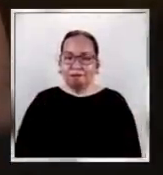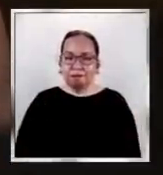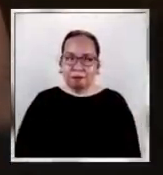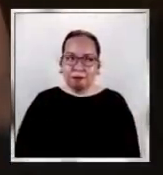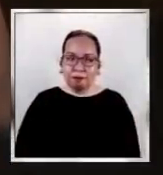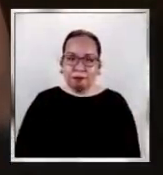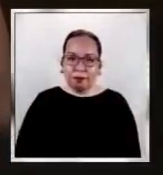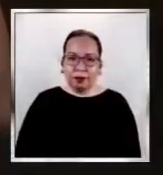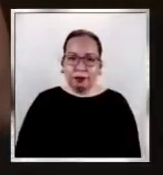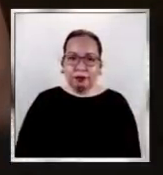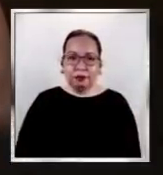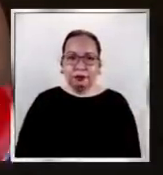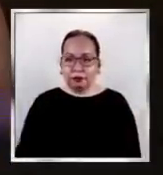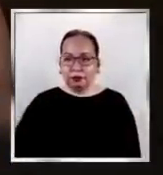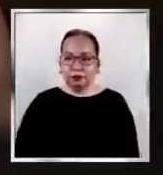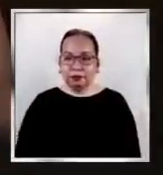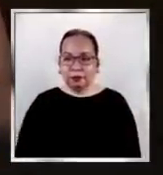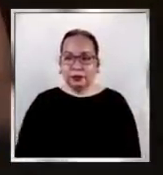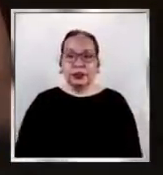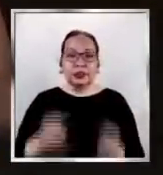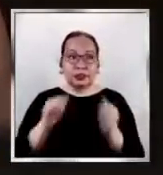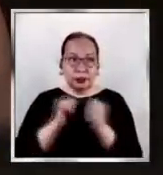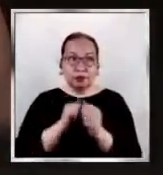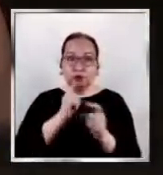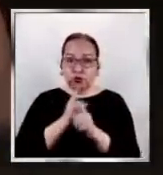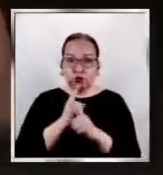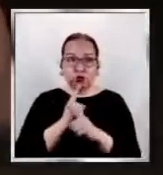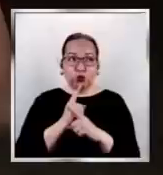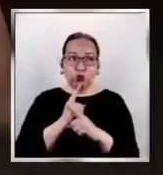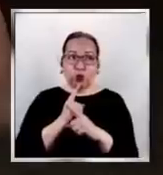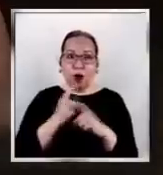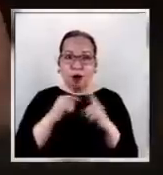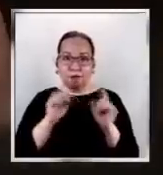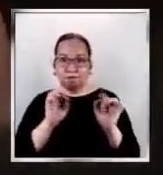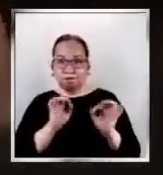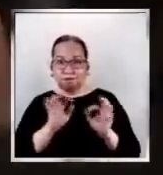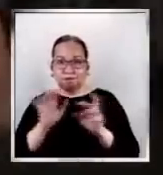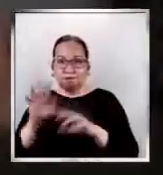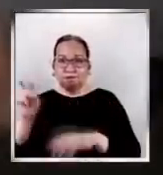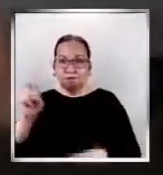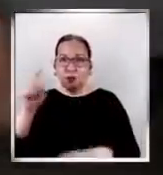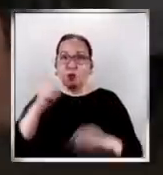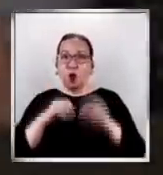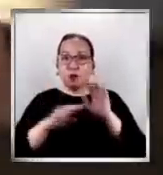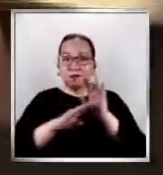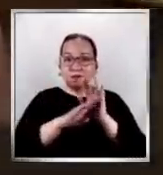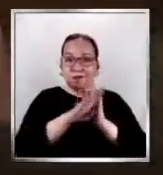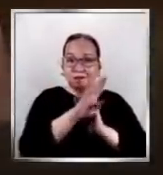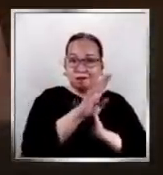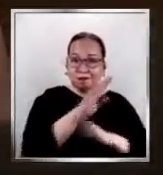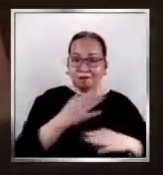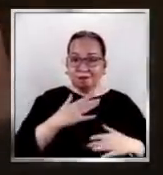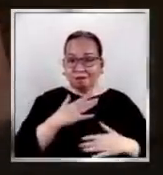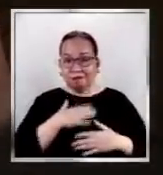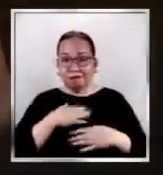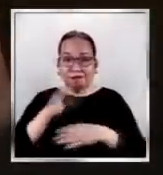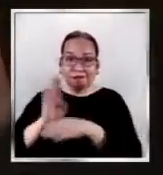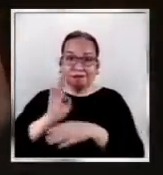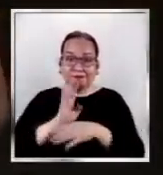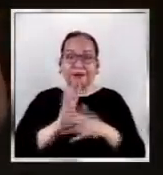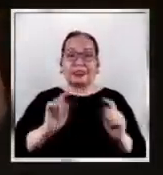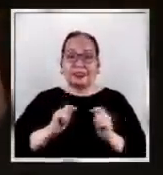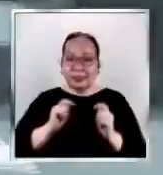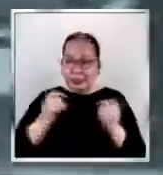June, kasabay nga ng pagdagsa ng mga turista ay ang pagsigla ng mga negosyo rito sa Tagaytay City, lalo na ngayong long weekend.